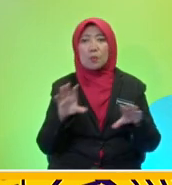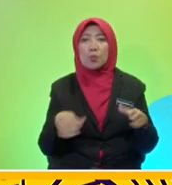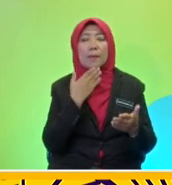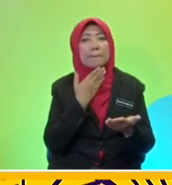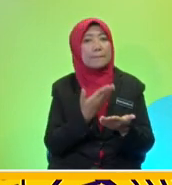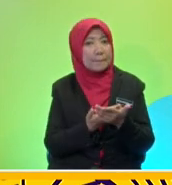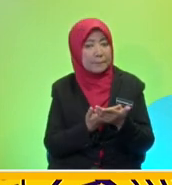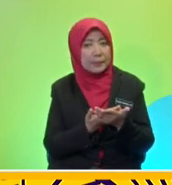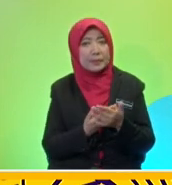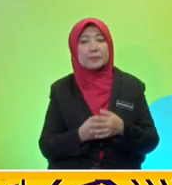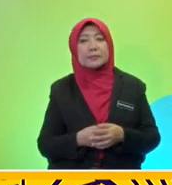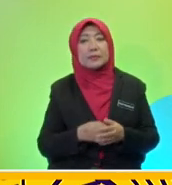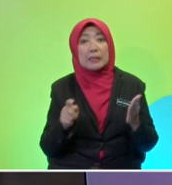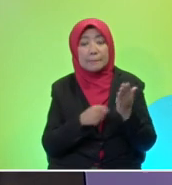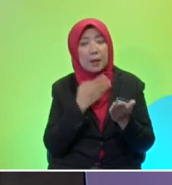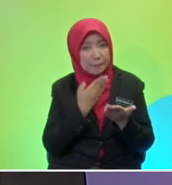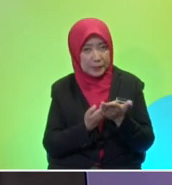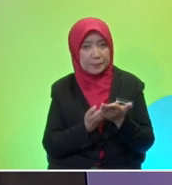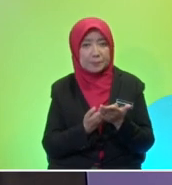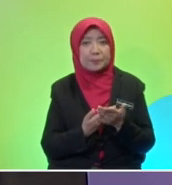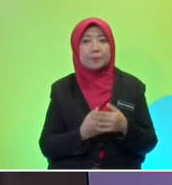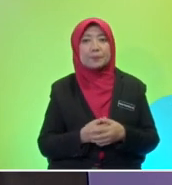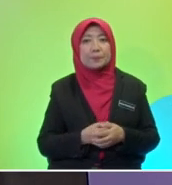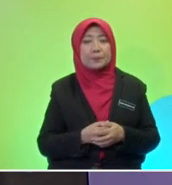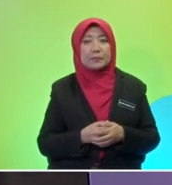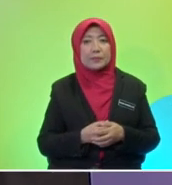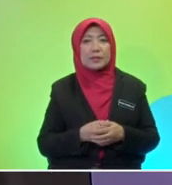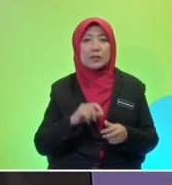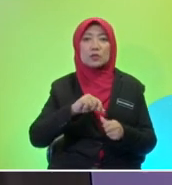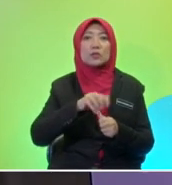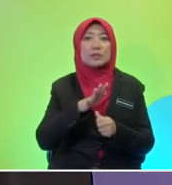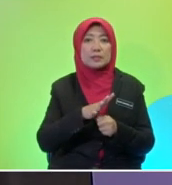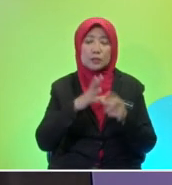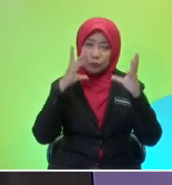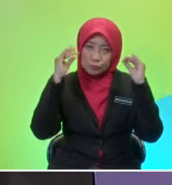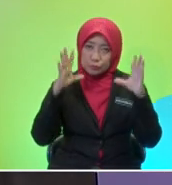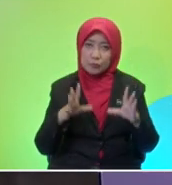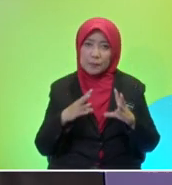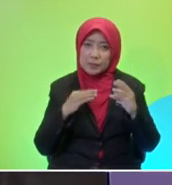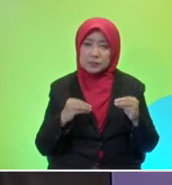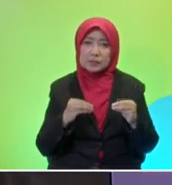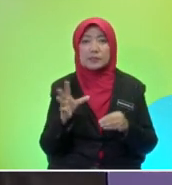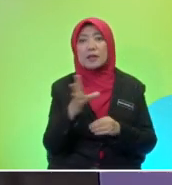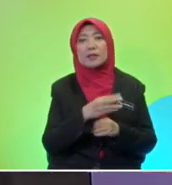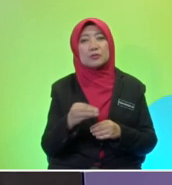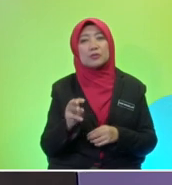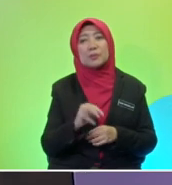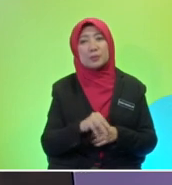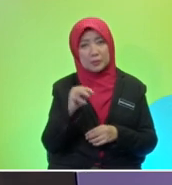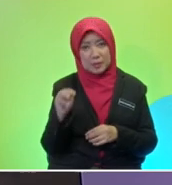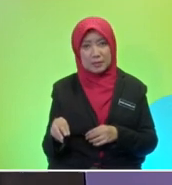baikan Oke Dapatkah kelemahan kali PWD ini Oke kesan kemarin guru kita pakai remaja murid juga